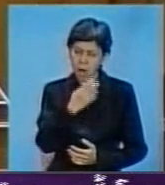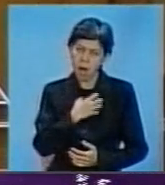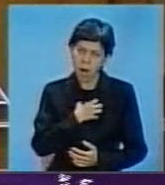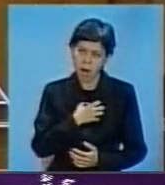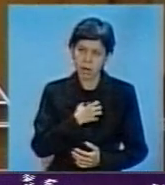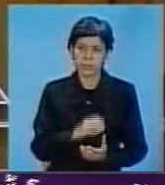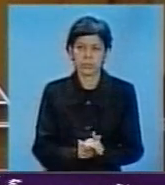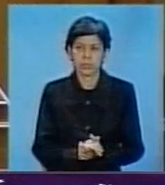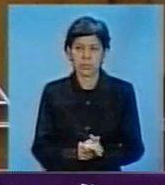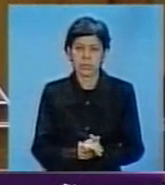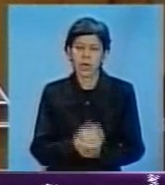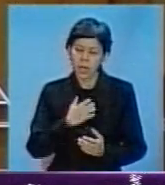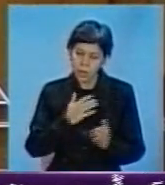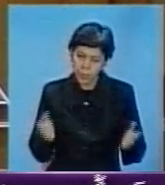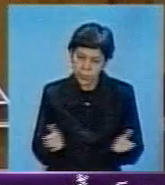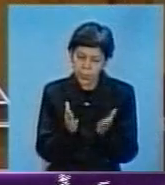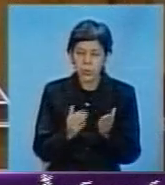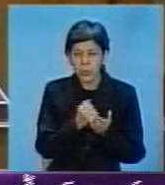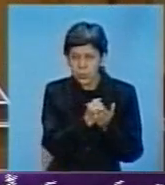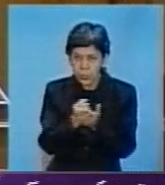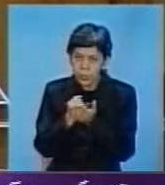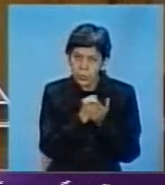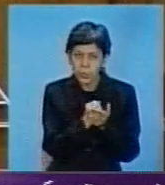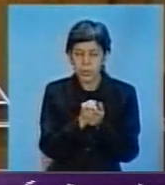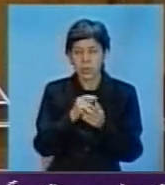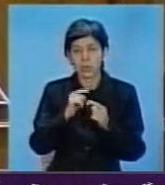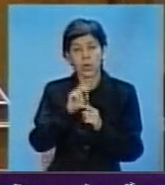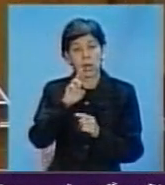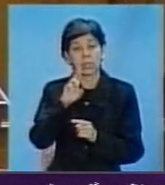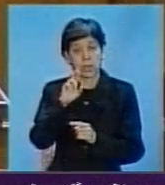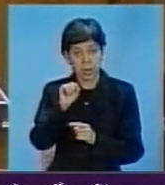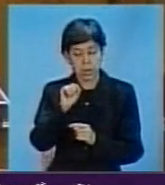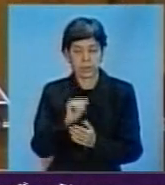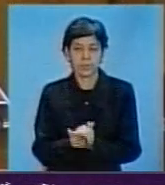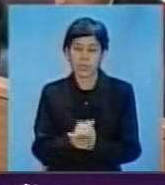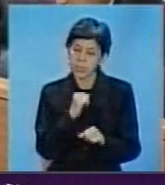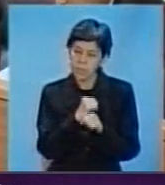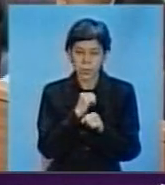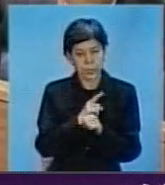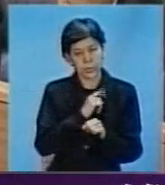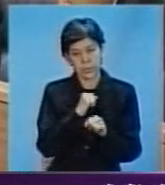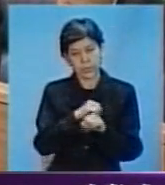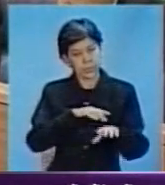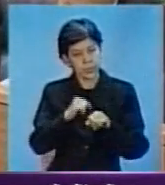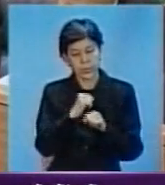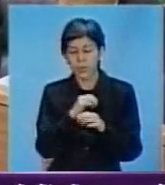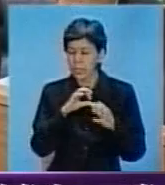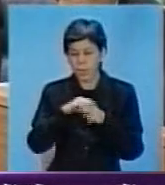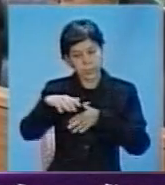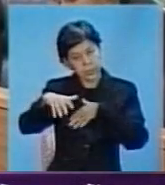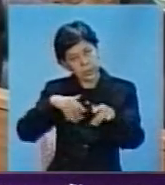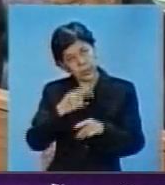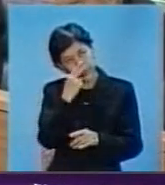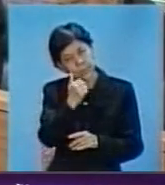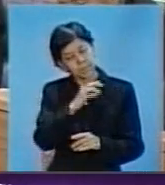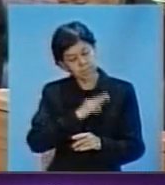าเราช่วยกันประคับประคองให้ระบบรัฐสภาของเรานั้นทำหน้าที่ได้อย่างเป็นที่พึ่งที่หวังของพี่น้องประ